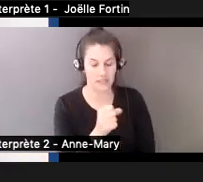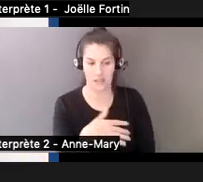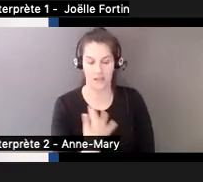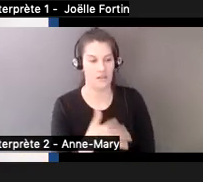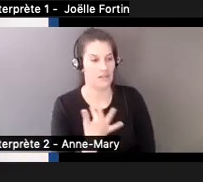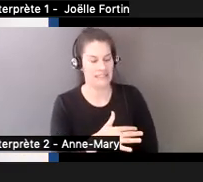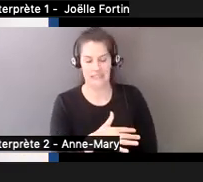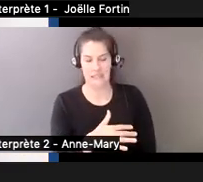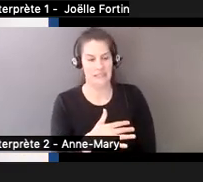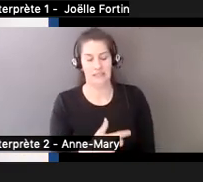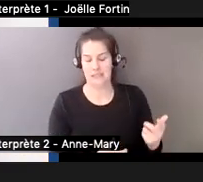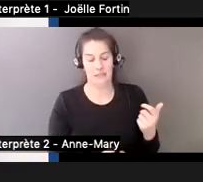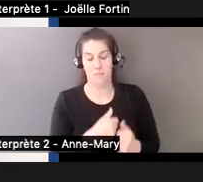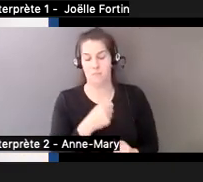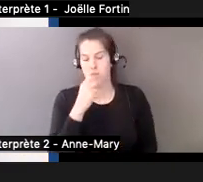plus dure,